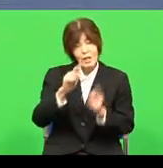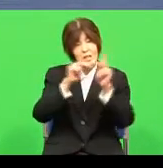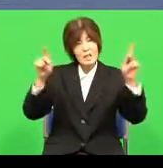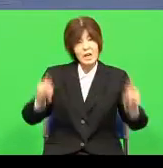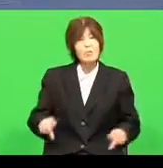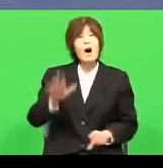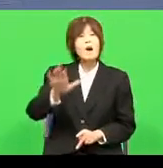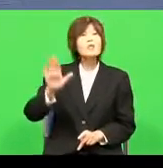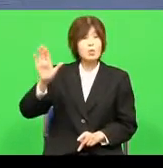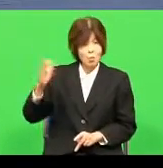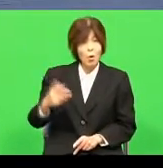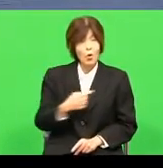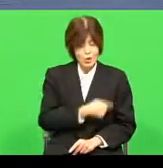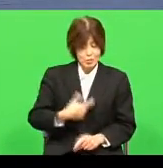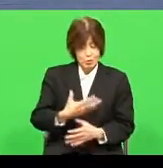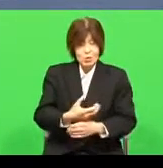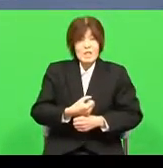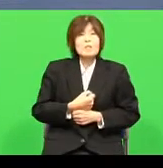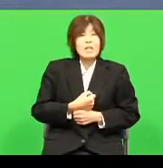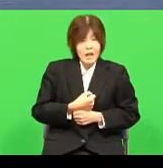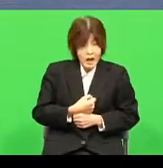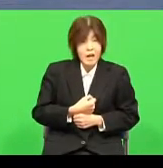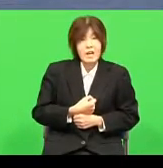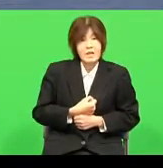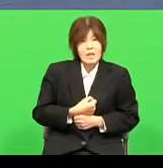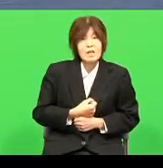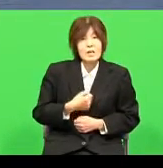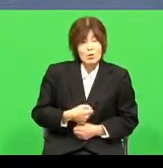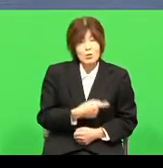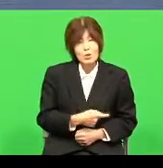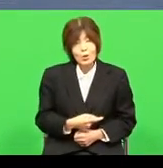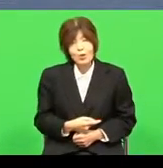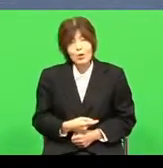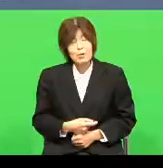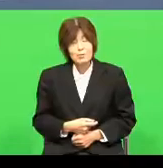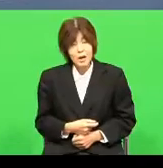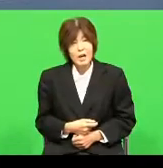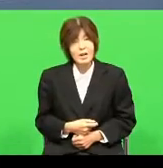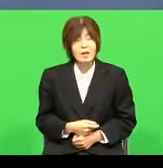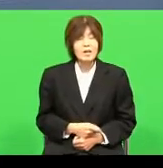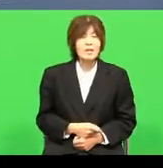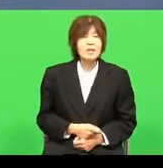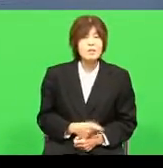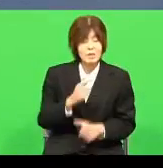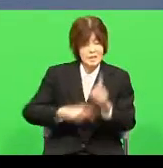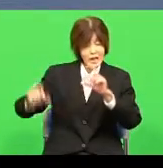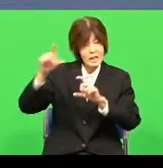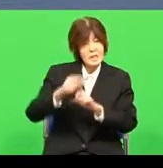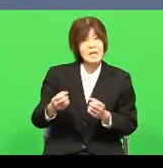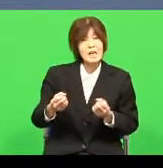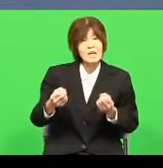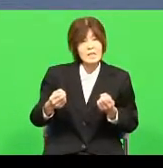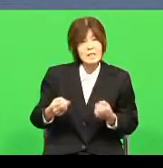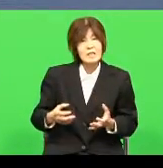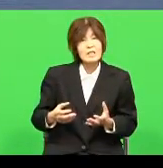しっかり気を引き締めながらその勢いを持続させてですねさらに